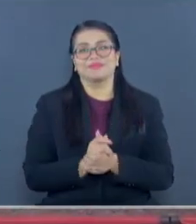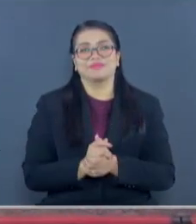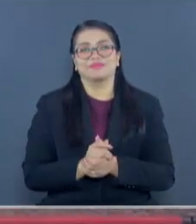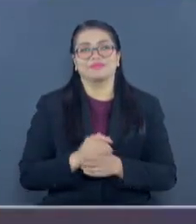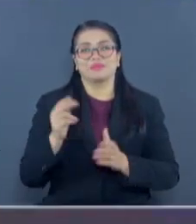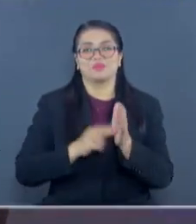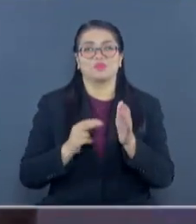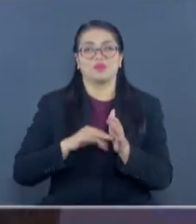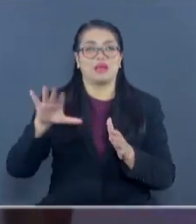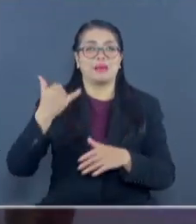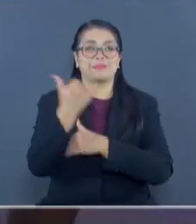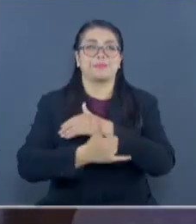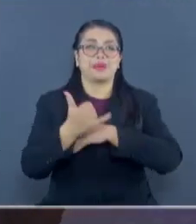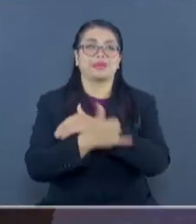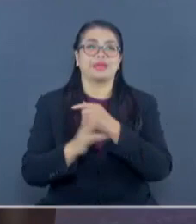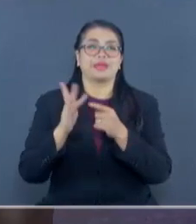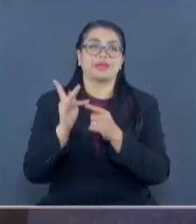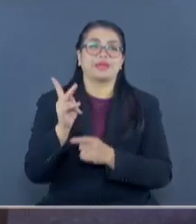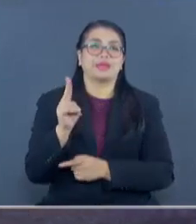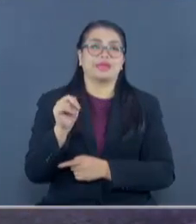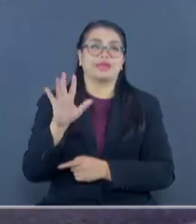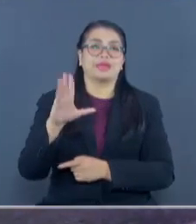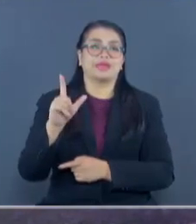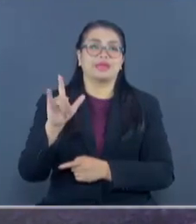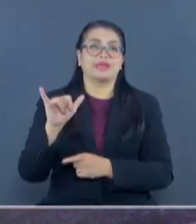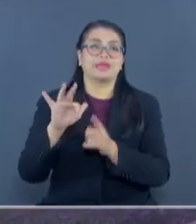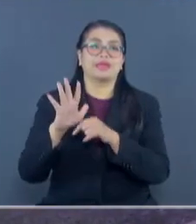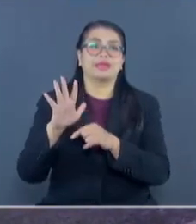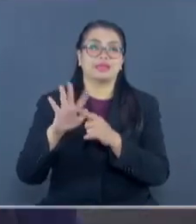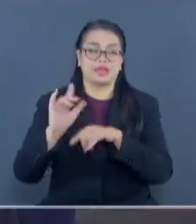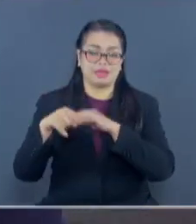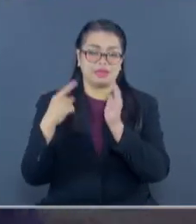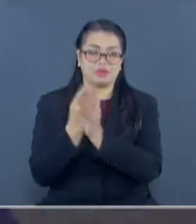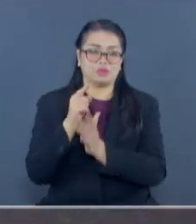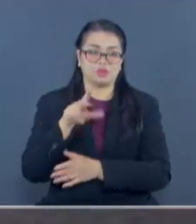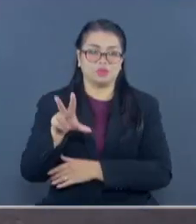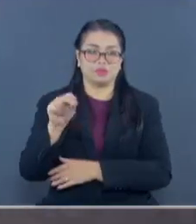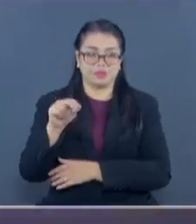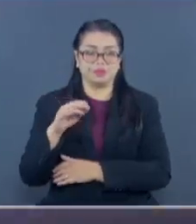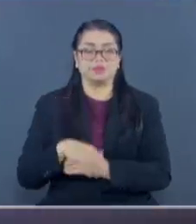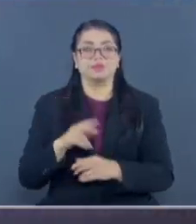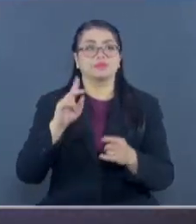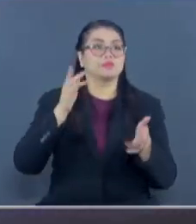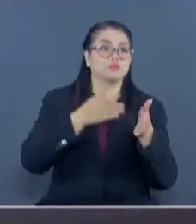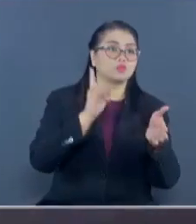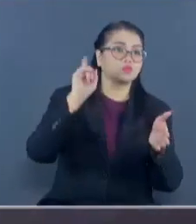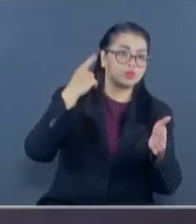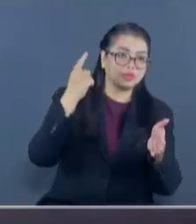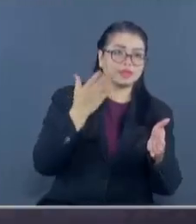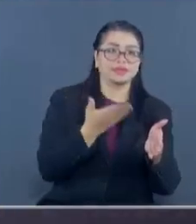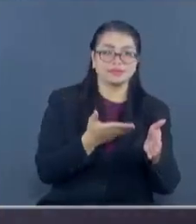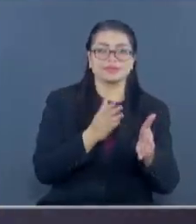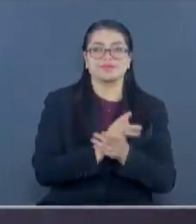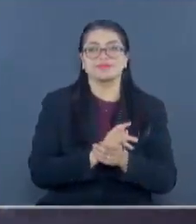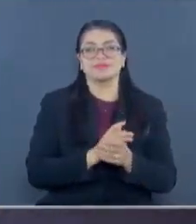นักวิ่งจากเคนยาที่เข้าเส้นชัยด้วยเวลา1ชั่วโมง3นาที39วินาทีส่วนแชมป์ฝ่ายหญิงได้แก่เกรดิสเช